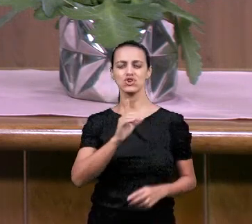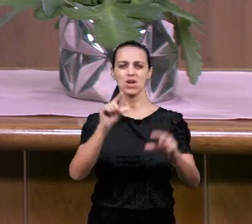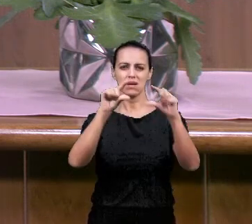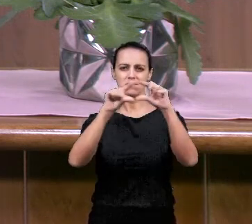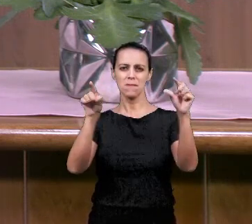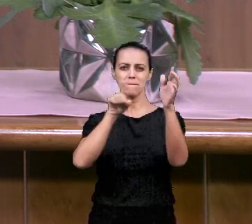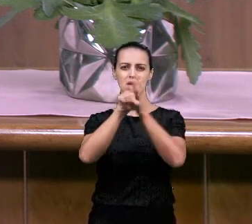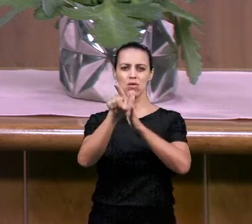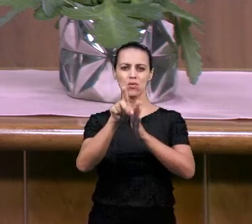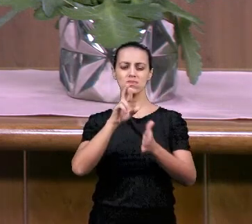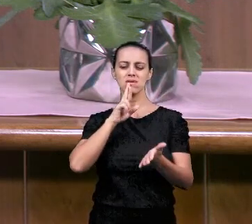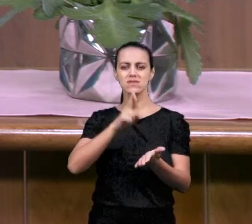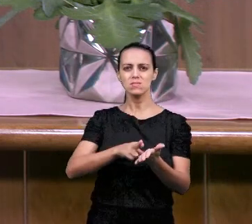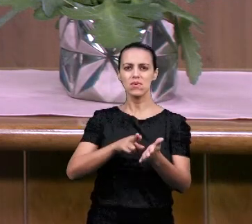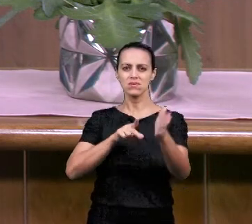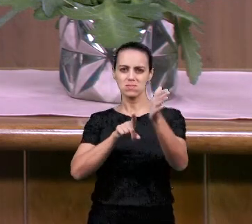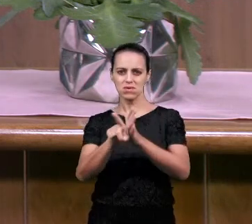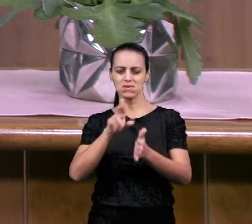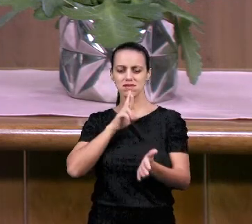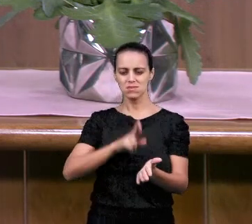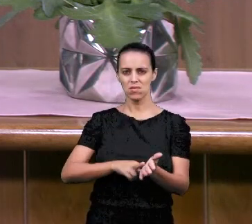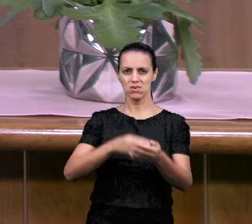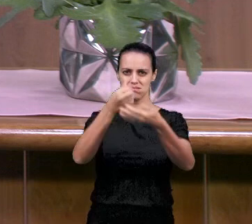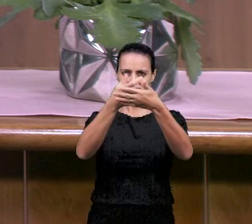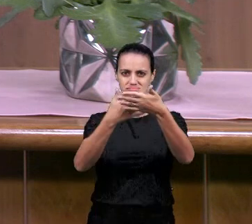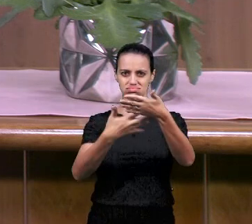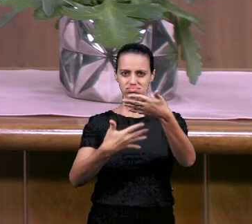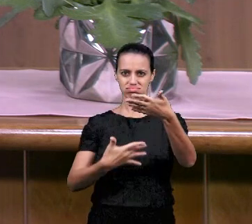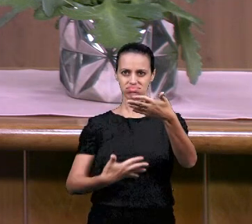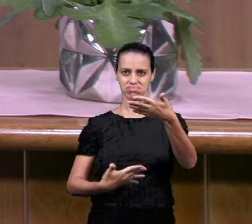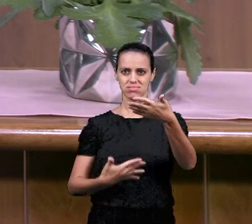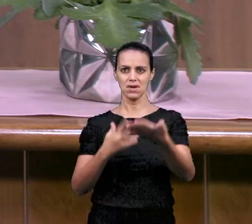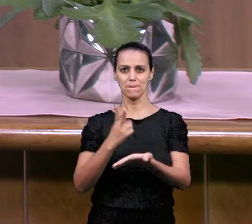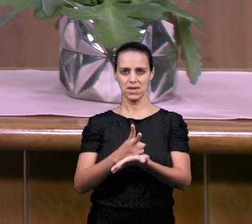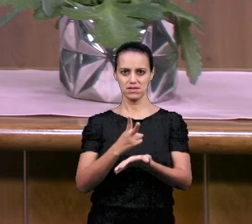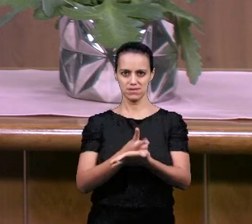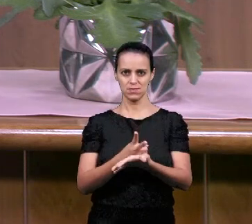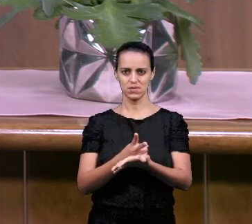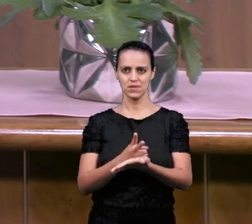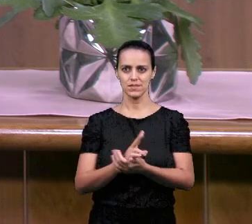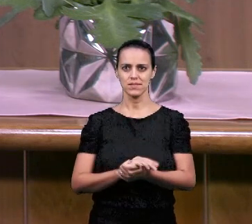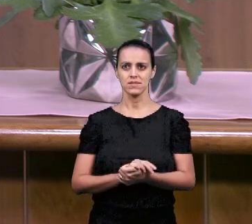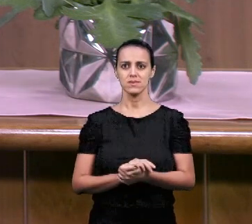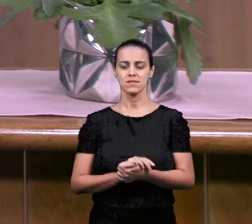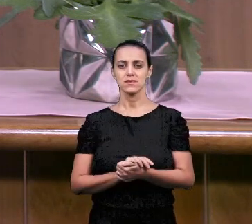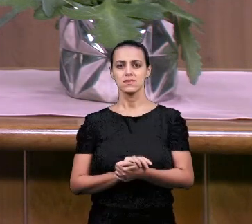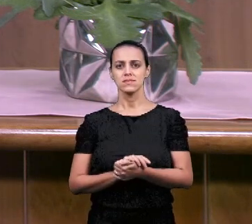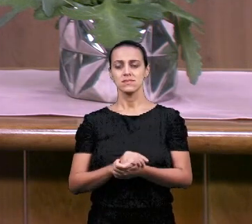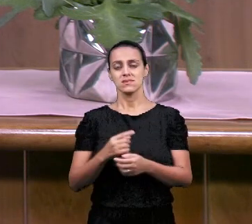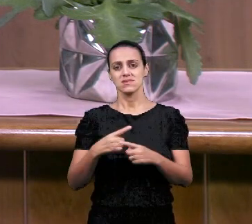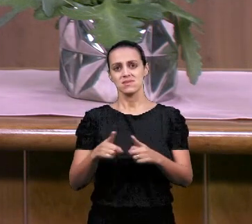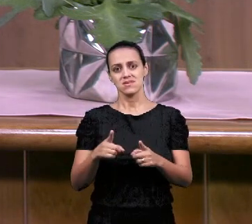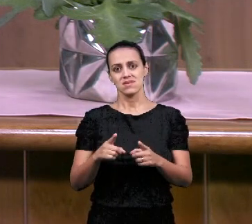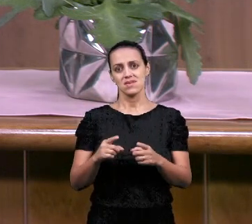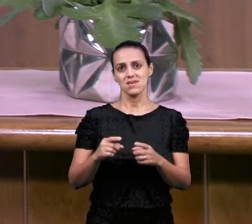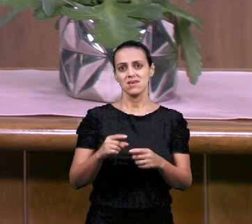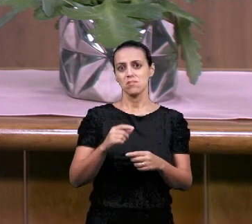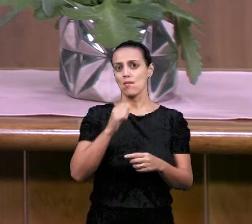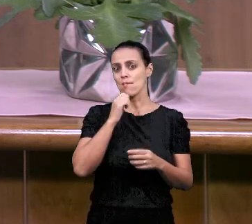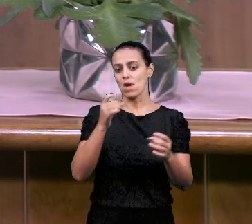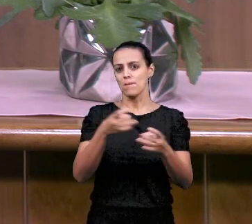questions, il va répondre au même formulaire, toutes les questions. Les prochains jours vont être déjà prêts. Et si pour